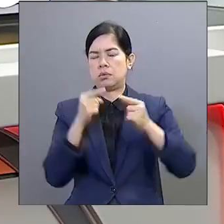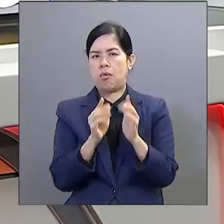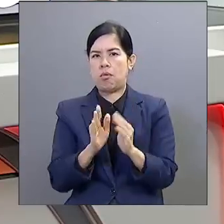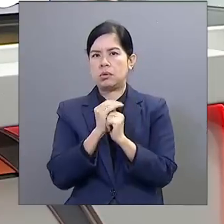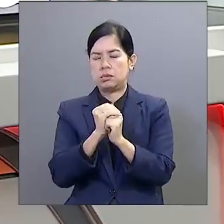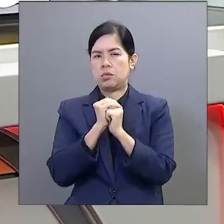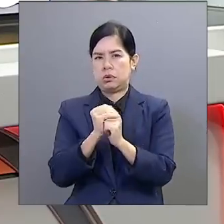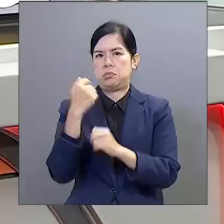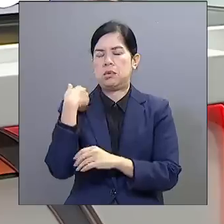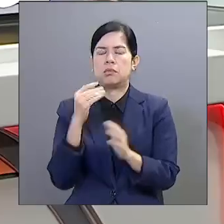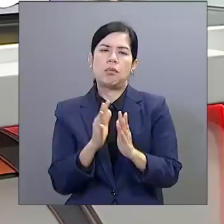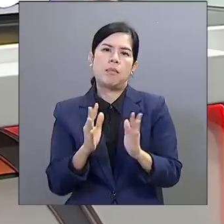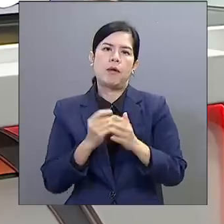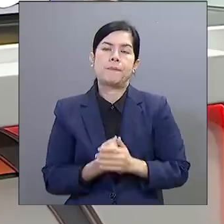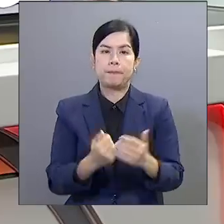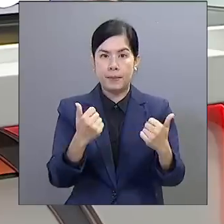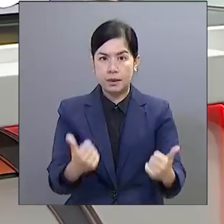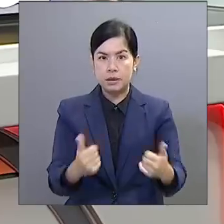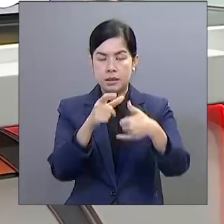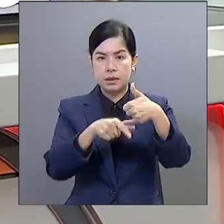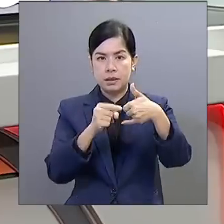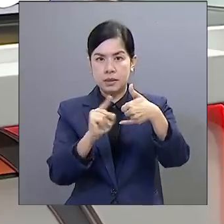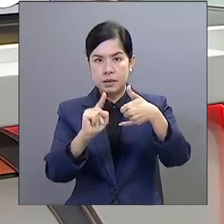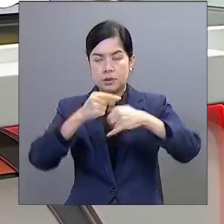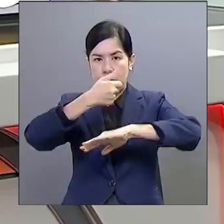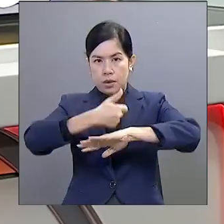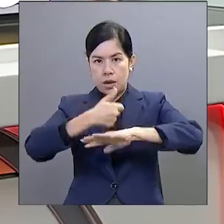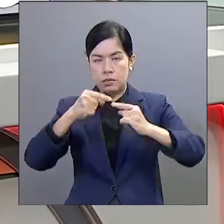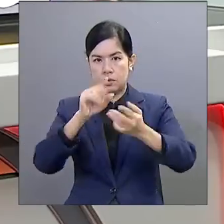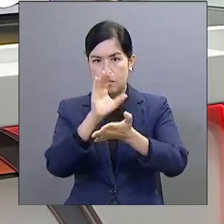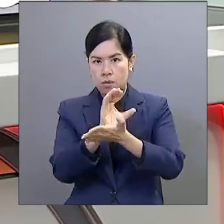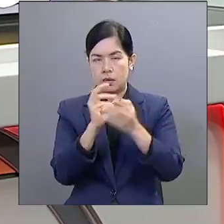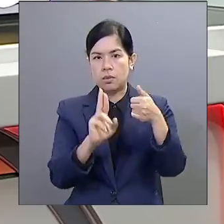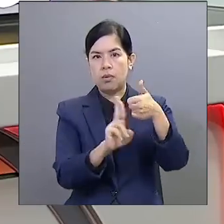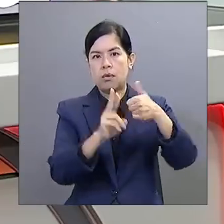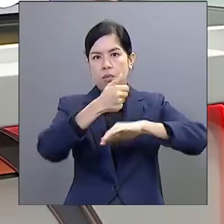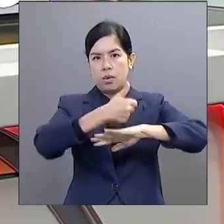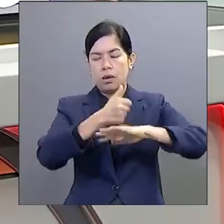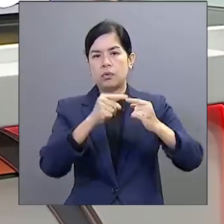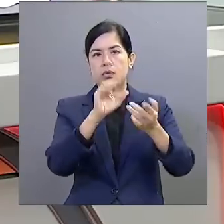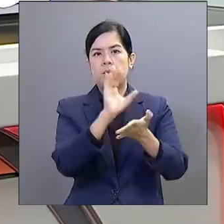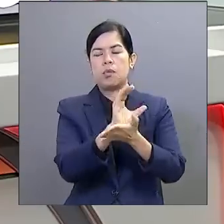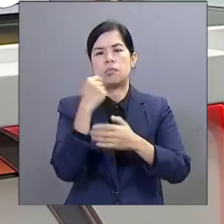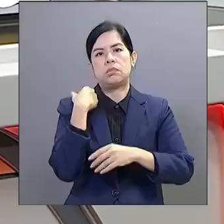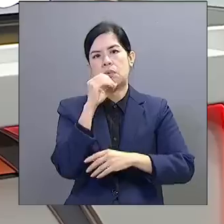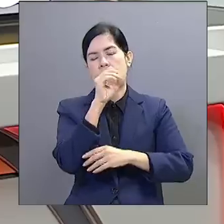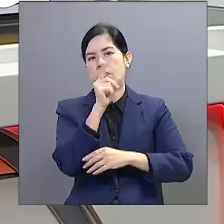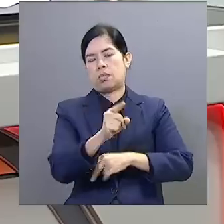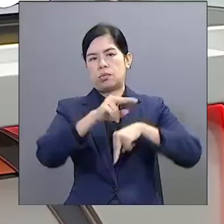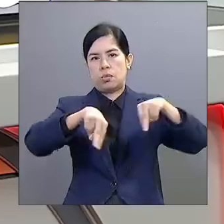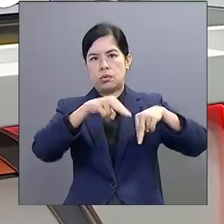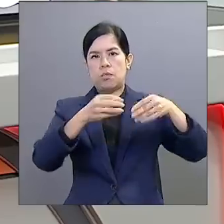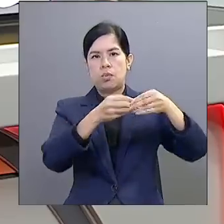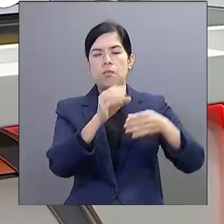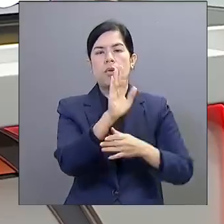วนมากนะคะซึ่งตอนนี้ค่ะทางบิ๊กโจ๊กพลตำรวจเอกสุรเชษฐ์หักพานรองผู้บัญชาการตำรวจแห่งชาติได้มีการสั่งตรวจสอบนายทุนจี